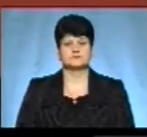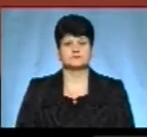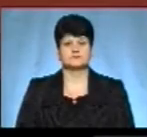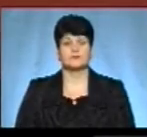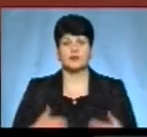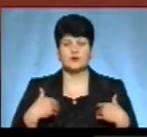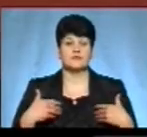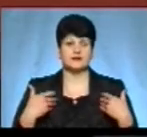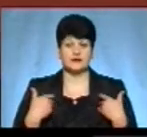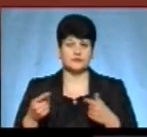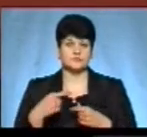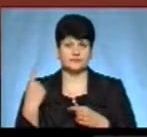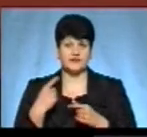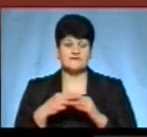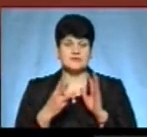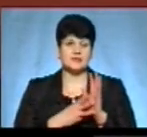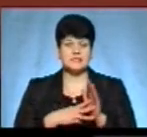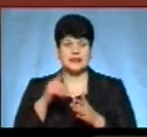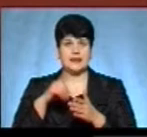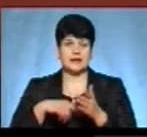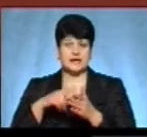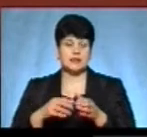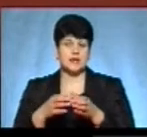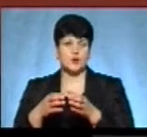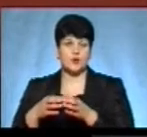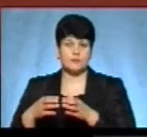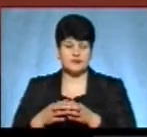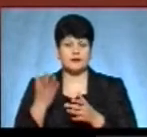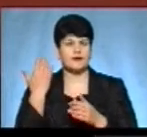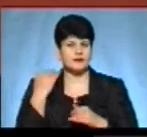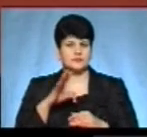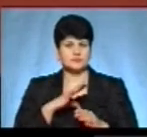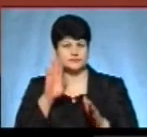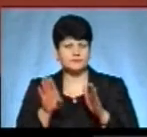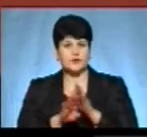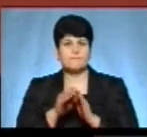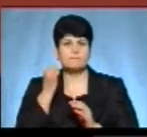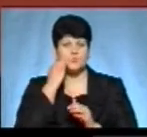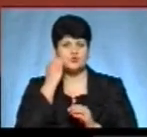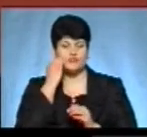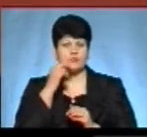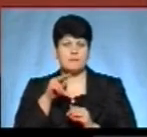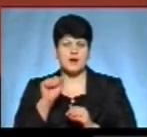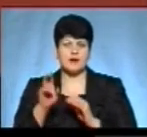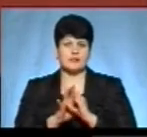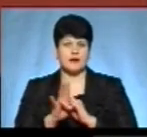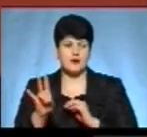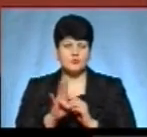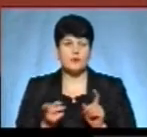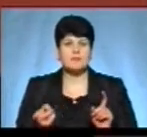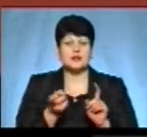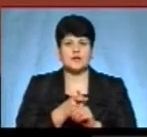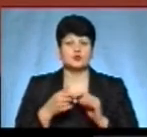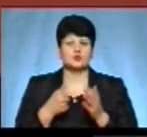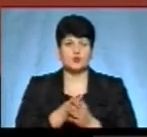Моє вітання. На Тернопільщині 18 релігійних громад, які раніше підпорядковувалися Московському патріархату, приєдналися до Православної церкви